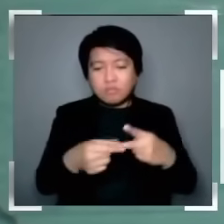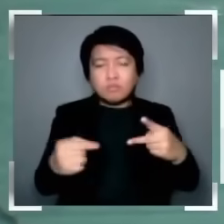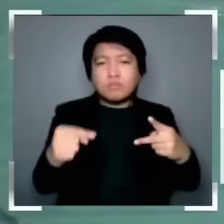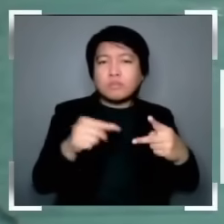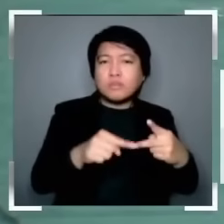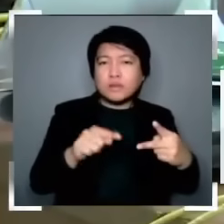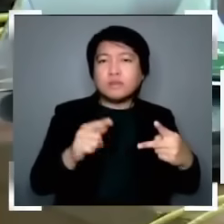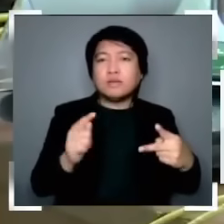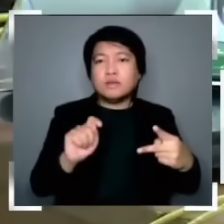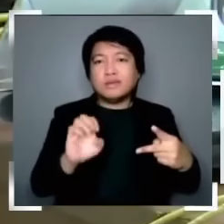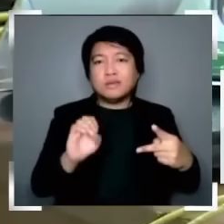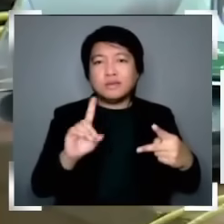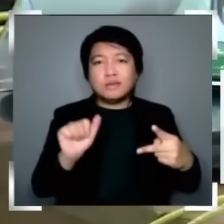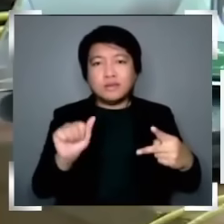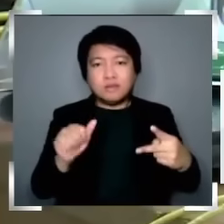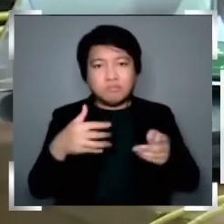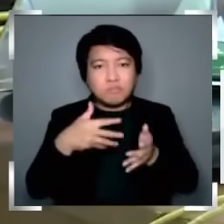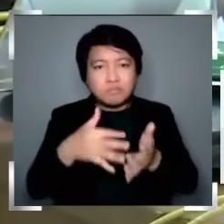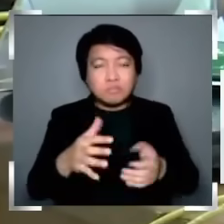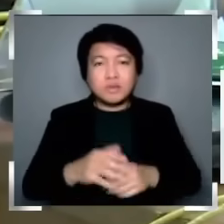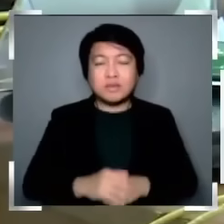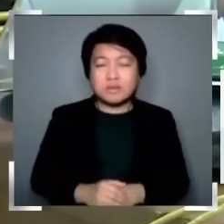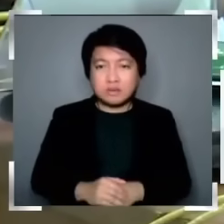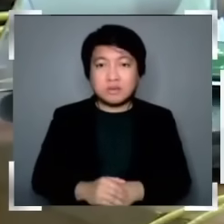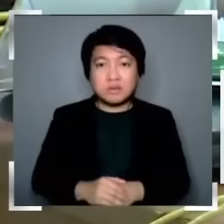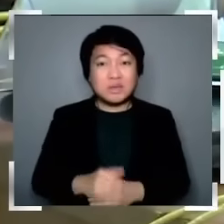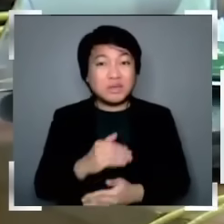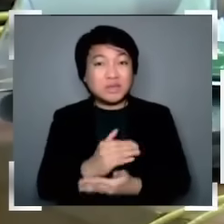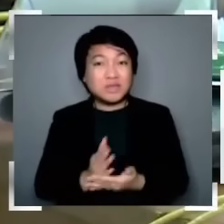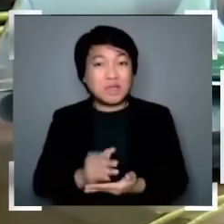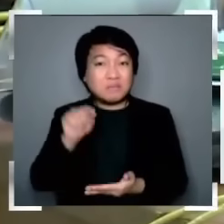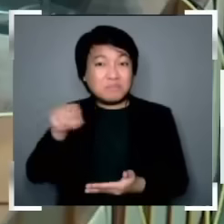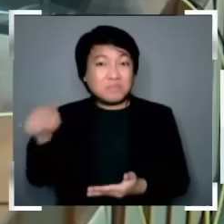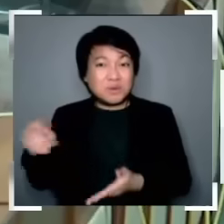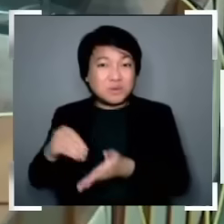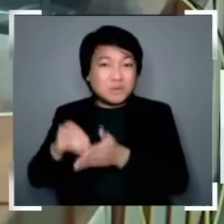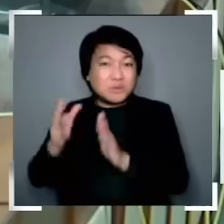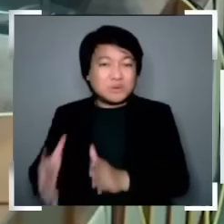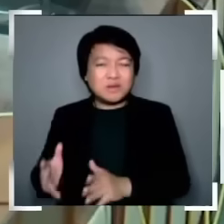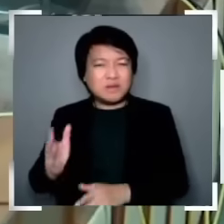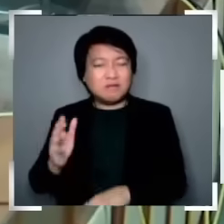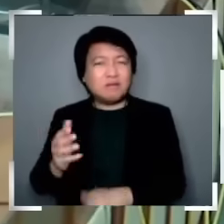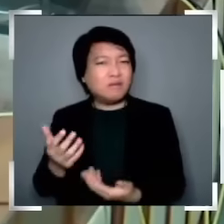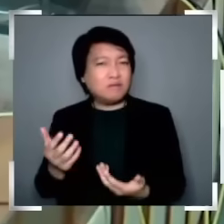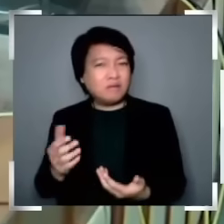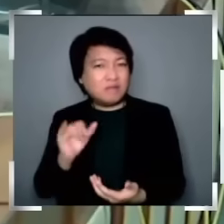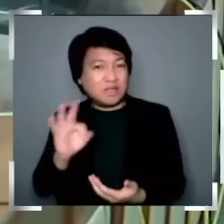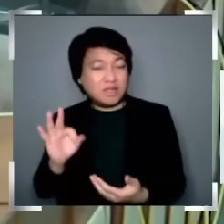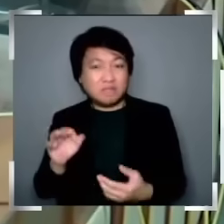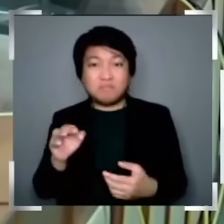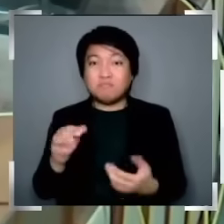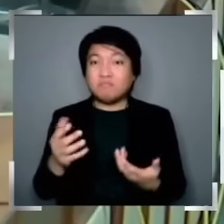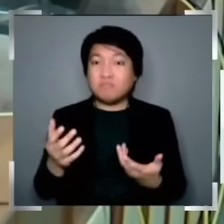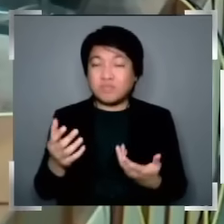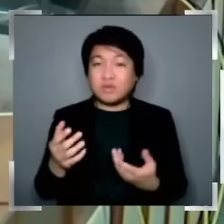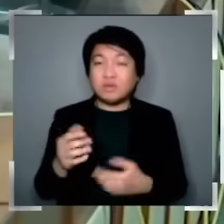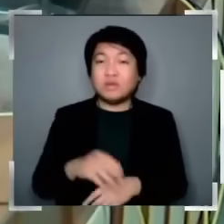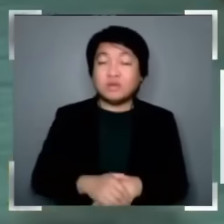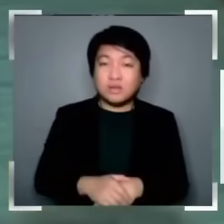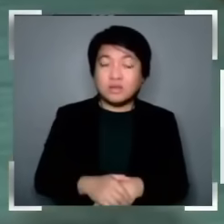Commission, sinabing baka hindi na magtuloy sa pag-aaral ang maraming estudyante kapag natapos na ang junior high school o grade